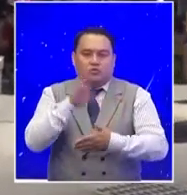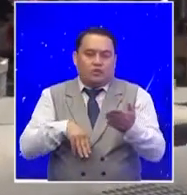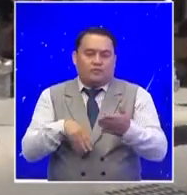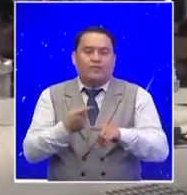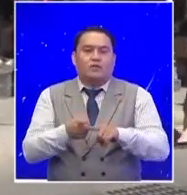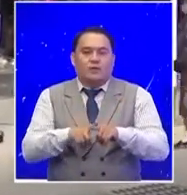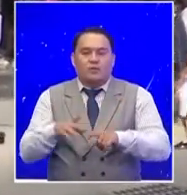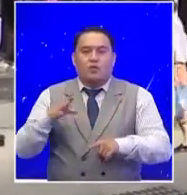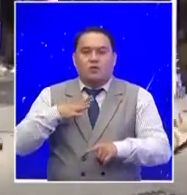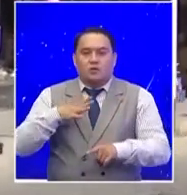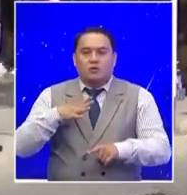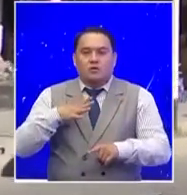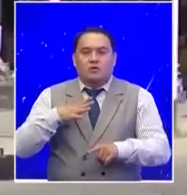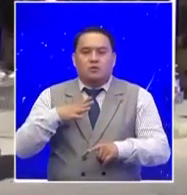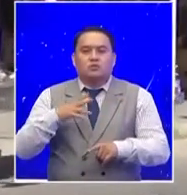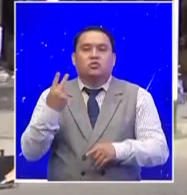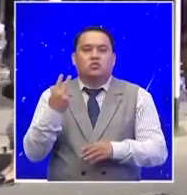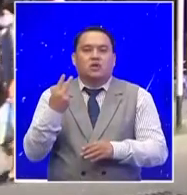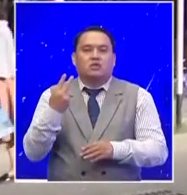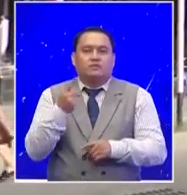составляется частью второй